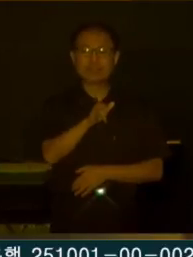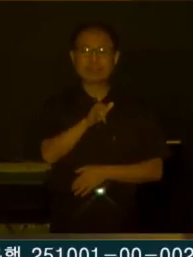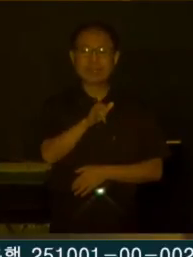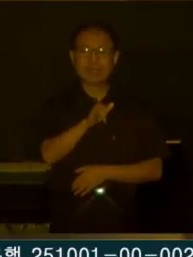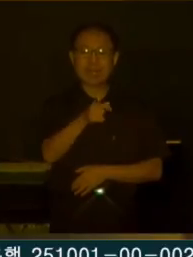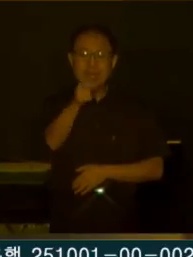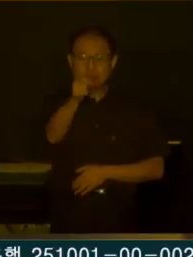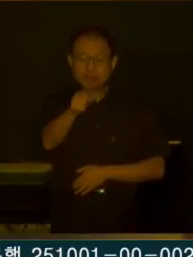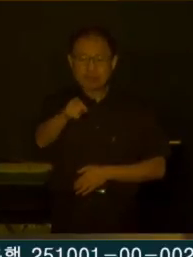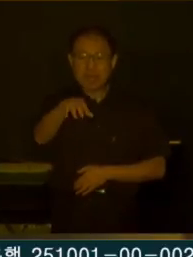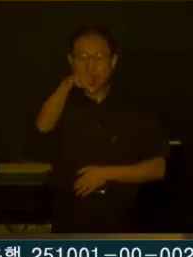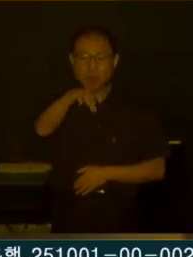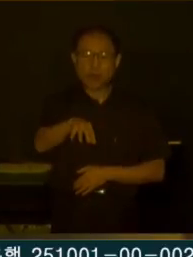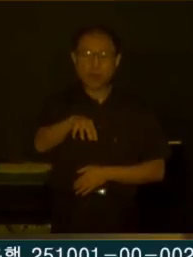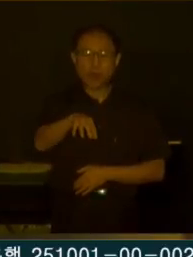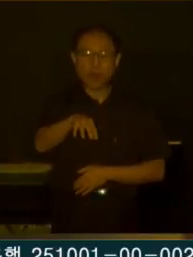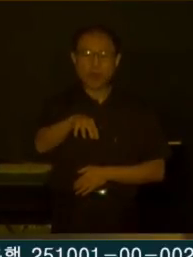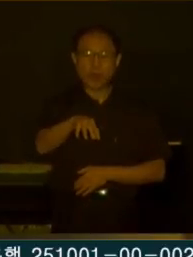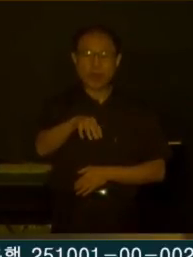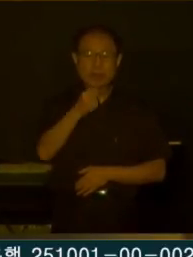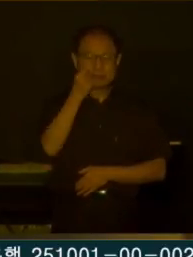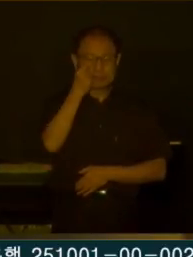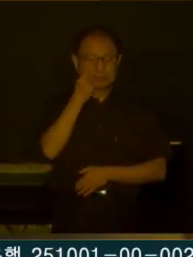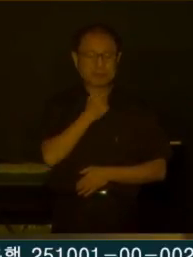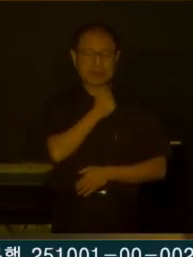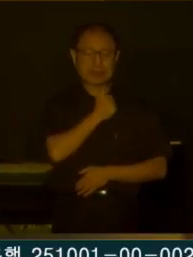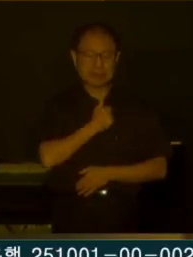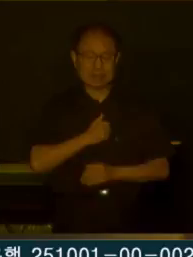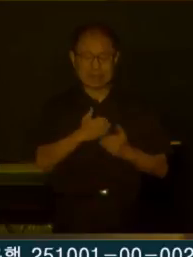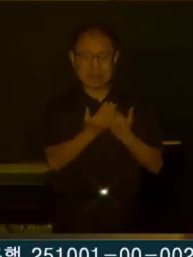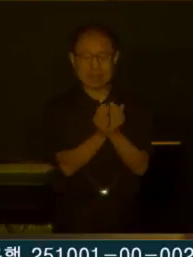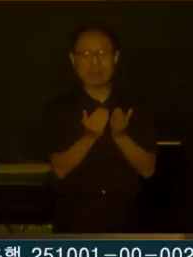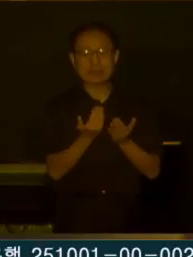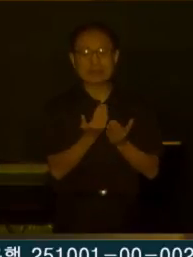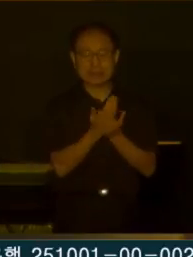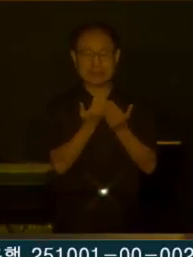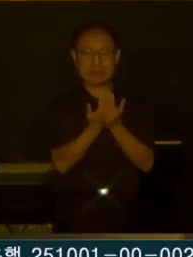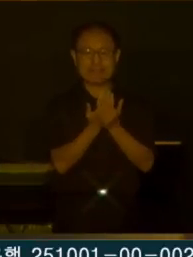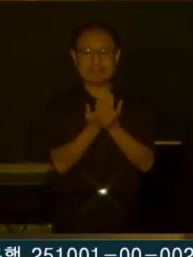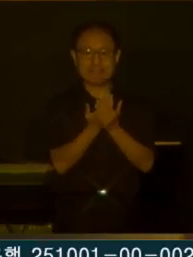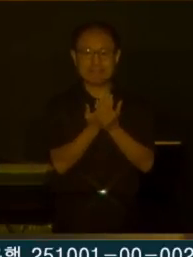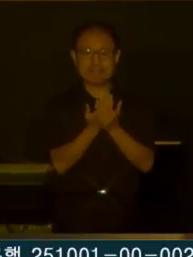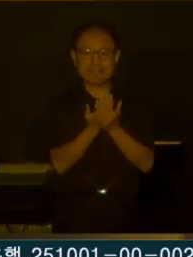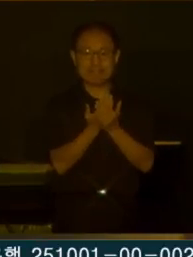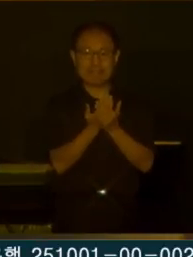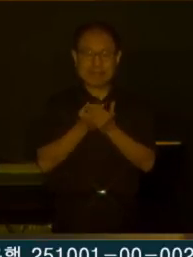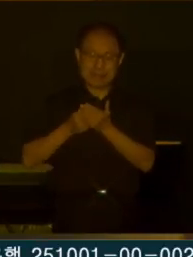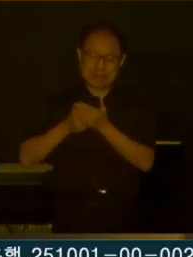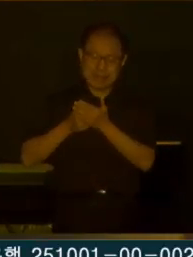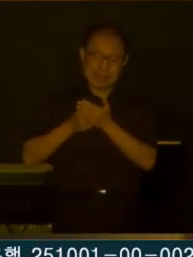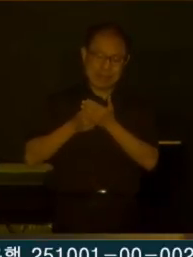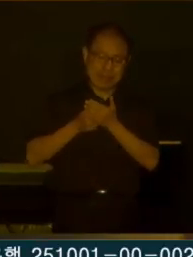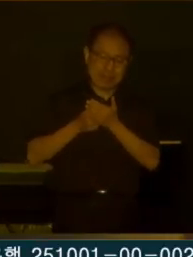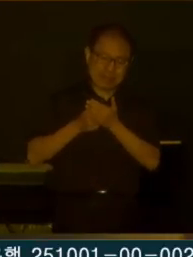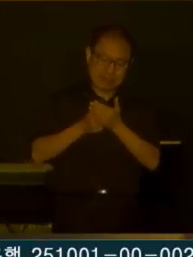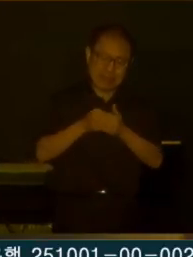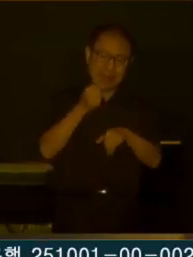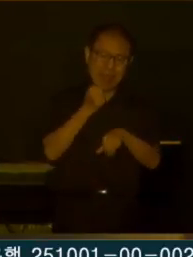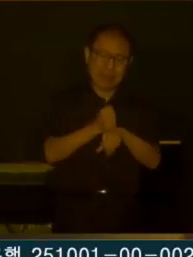분향소를 꾸리고 눈물을 삼키며 당을 키우고 당당히 나아가라는 대표님의